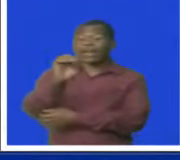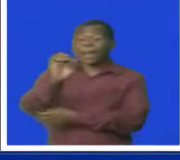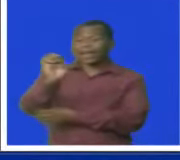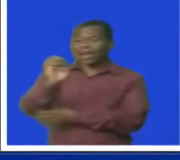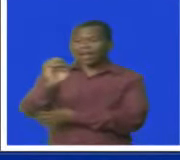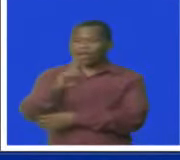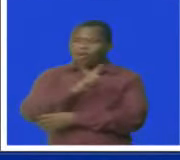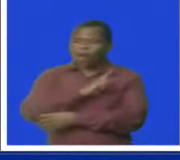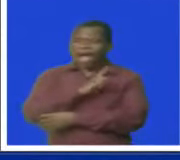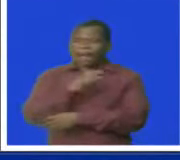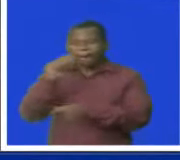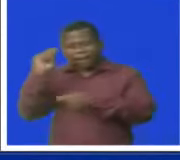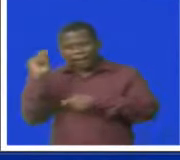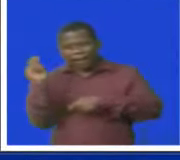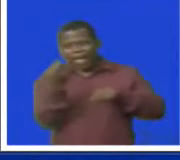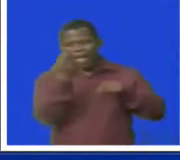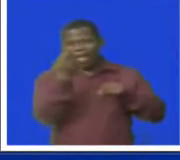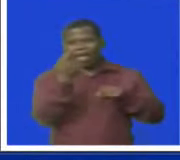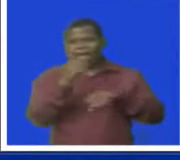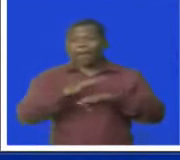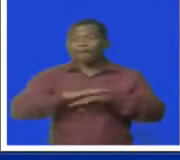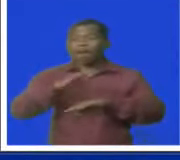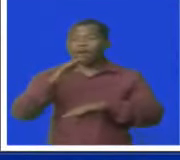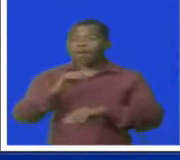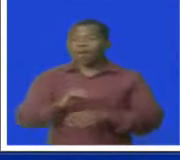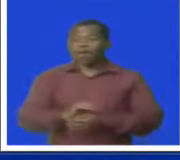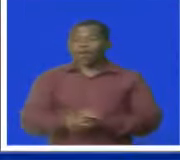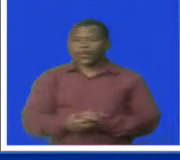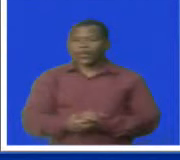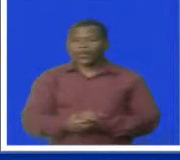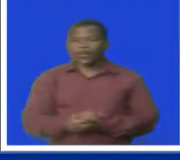TV temdlalo ngiphathizwe Msibi ezulwini.